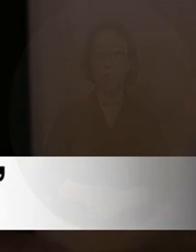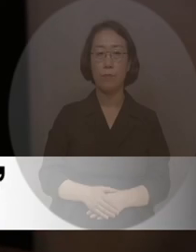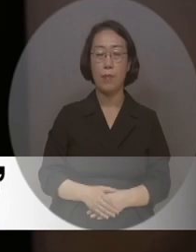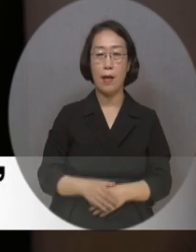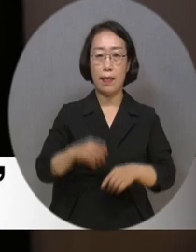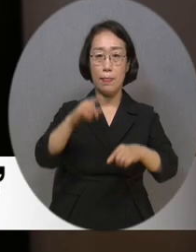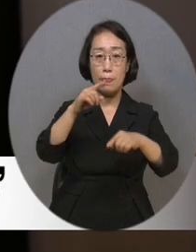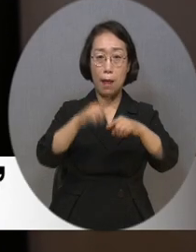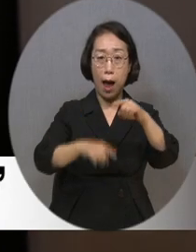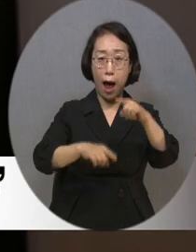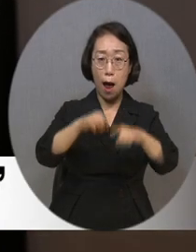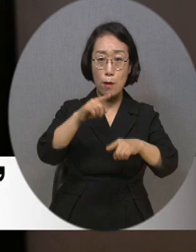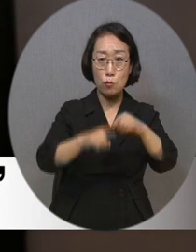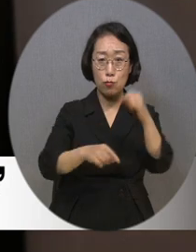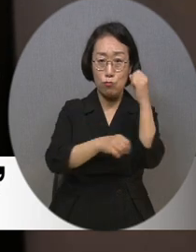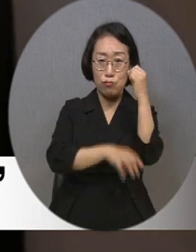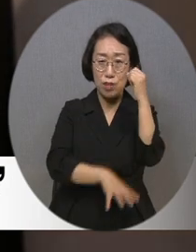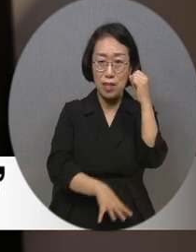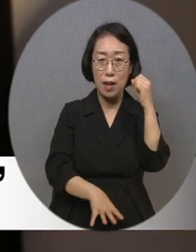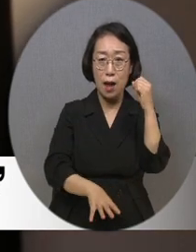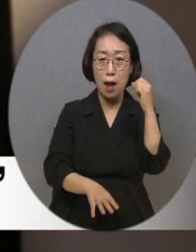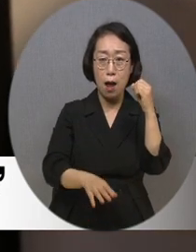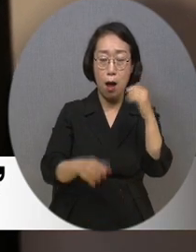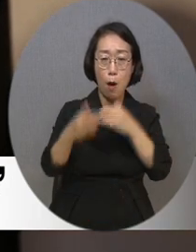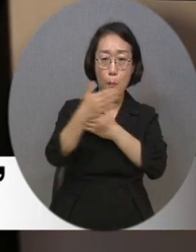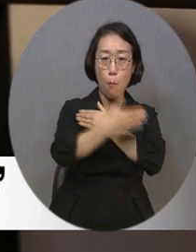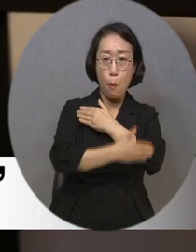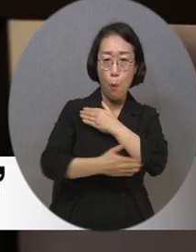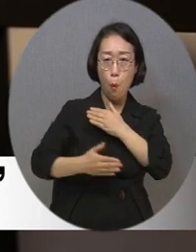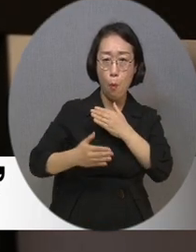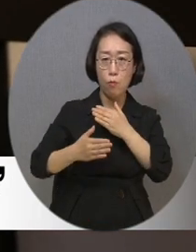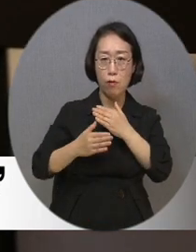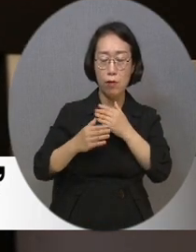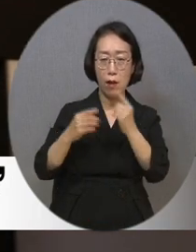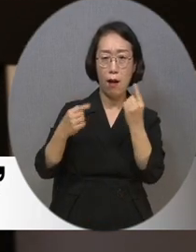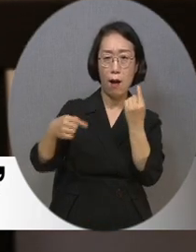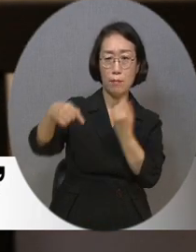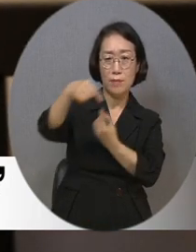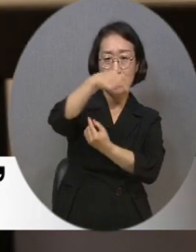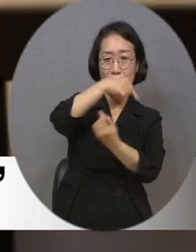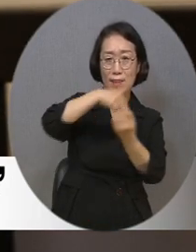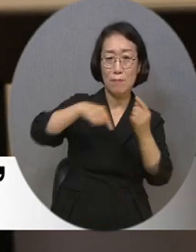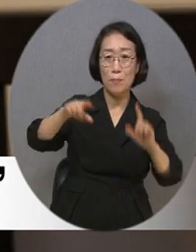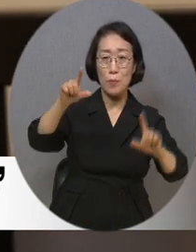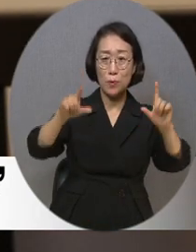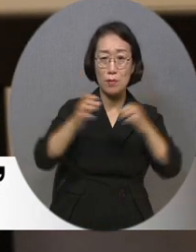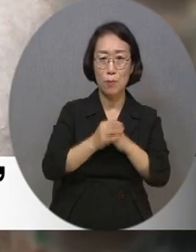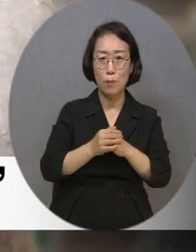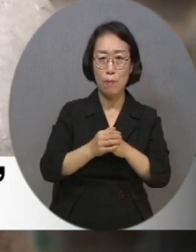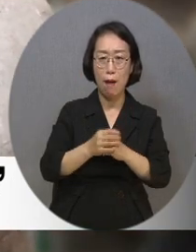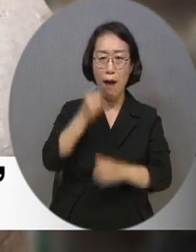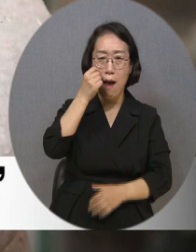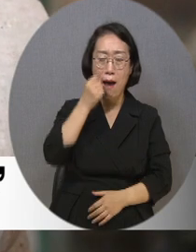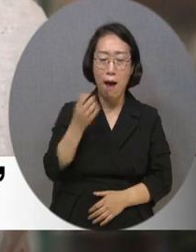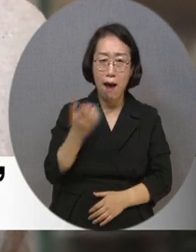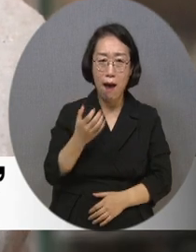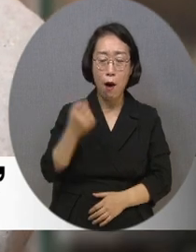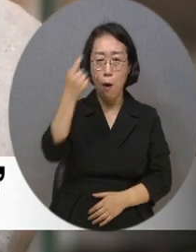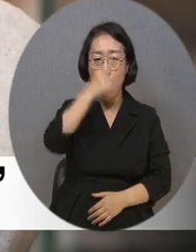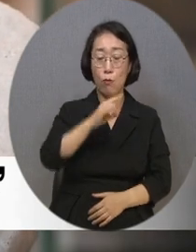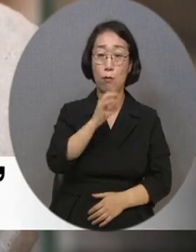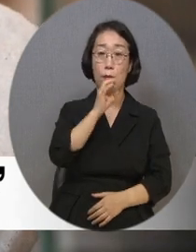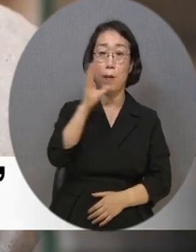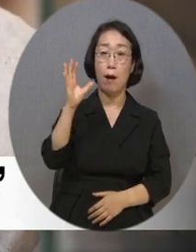나무 뿌리가 몸을 감싸고 올라가는 나무 인간의 모습은 아련하고 애잔하게 보이며 무표정한